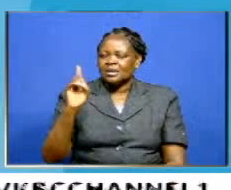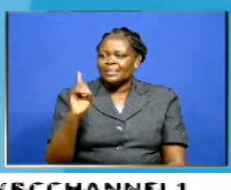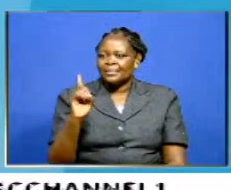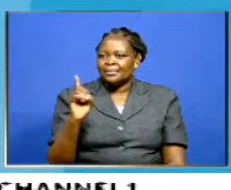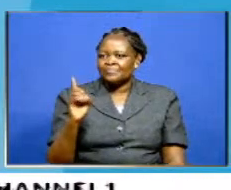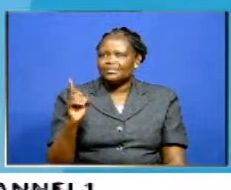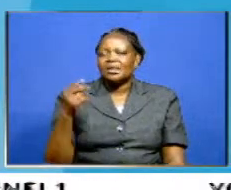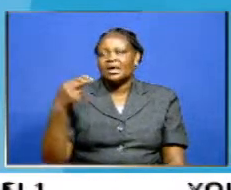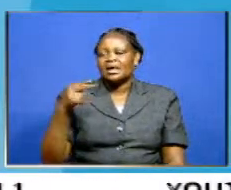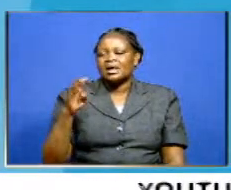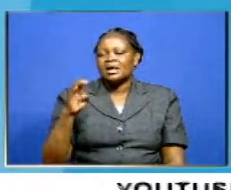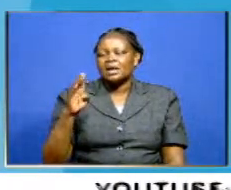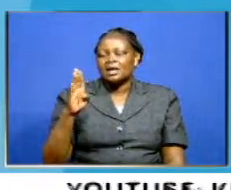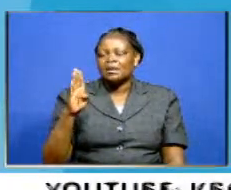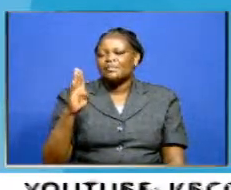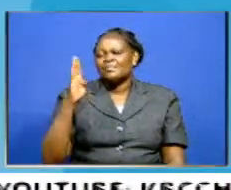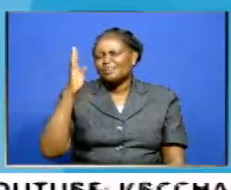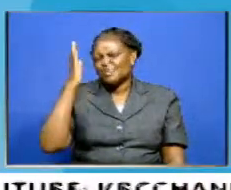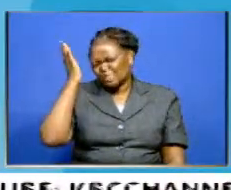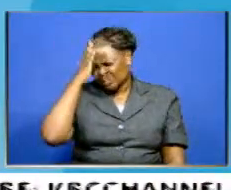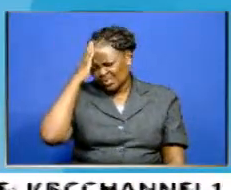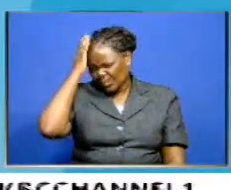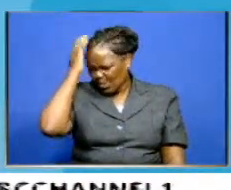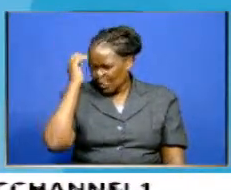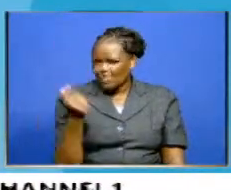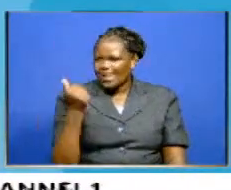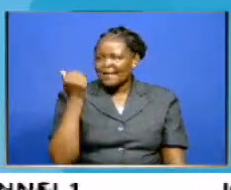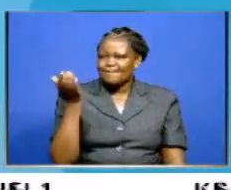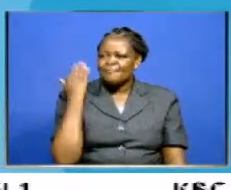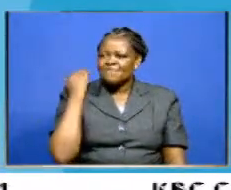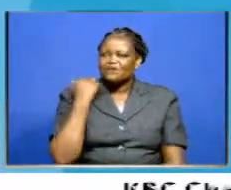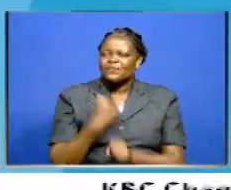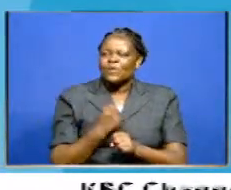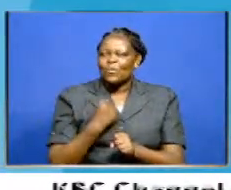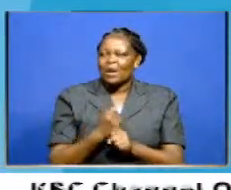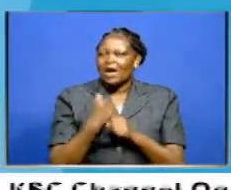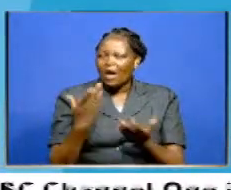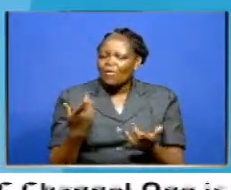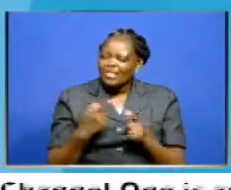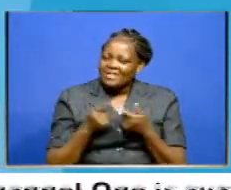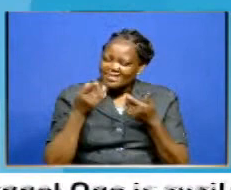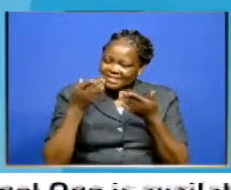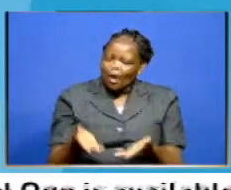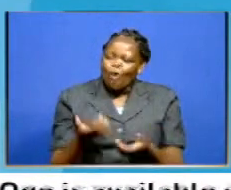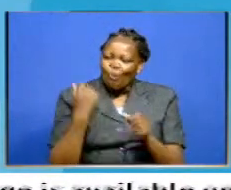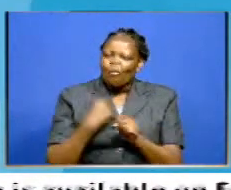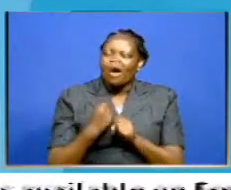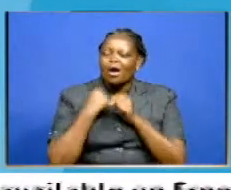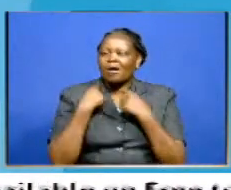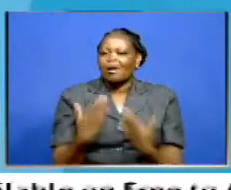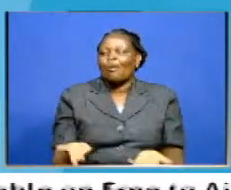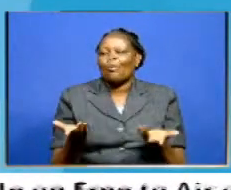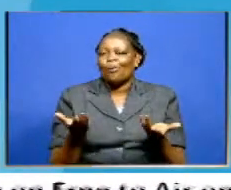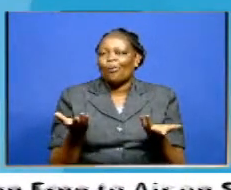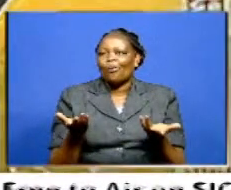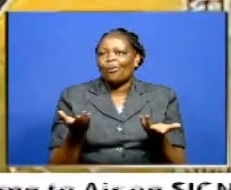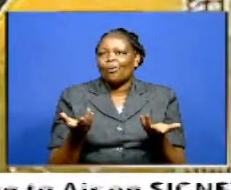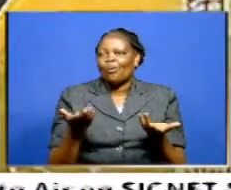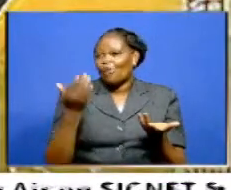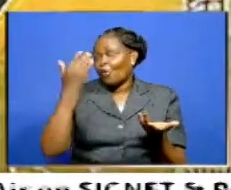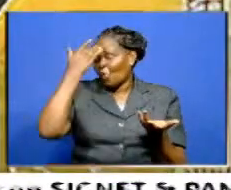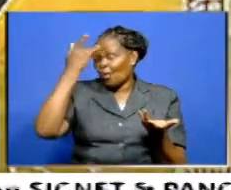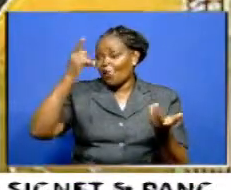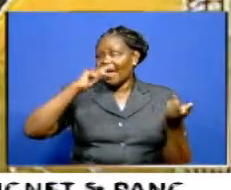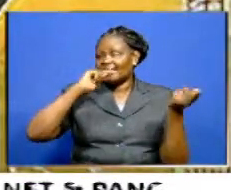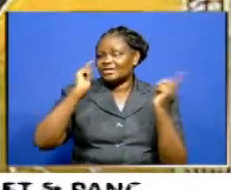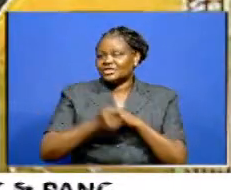HELB anaijua ilikuwa inafanya kazi vipi awali na sasa hivi inafanya kazi vipi. Je, kwa nini